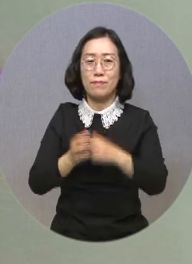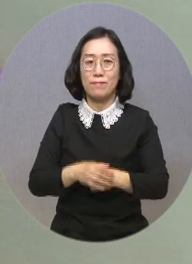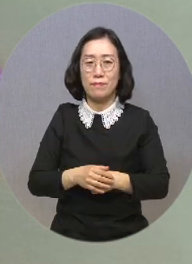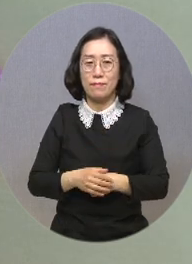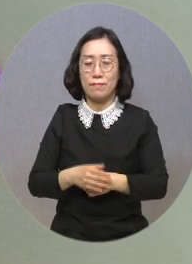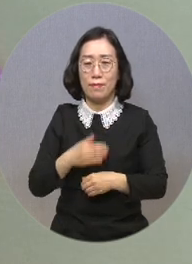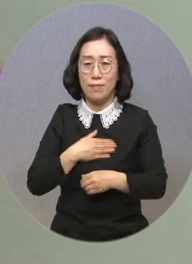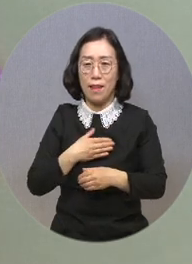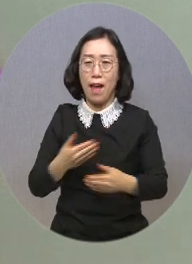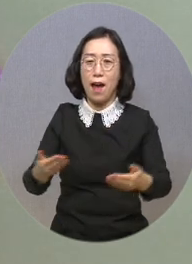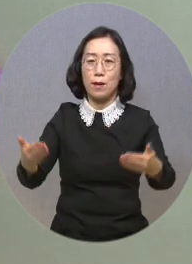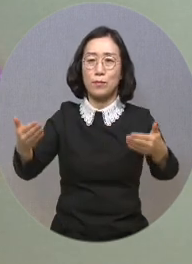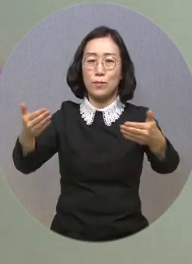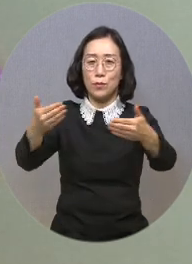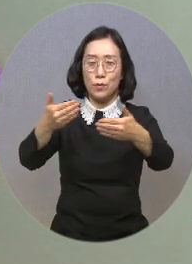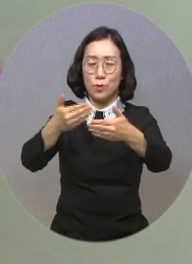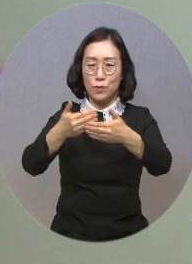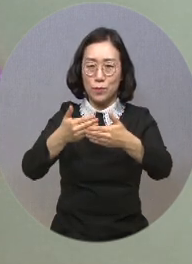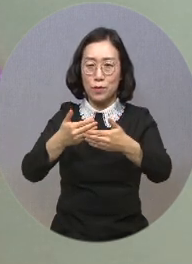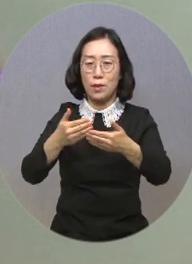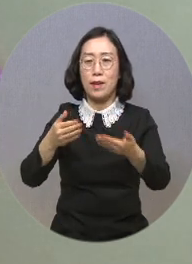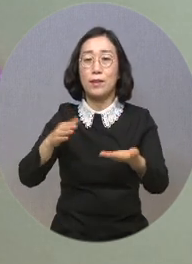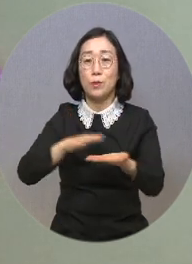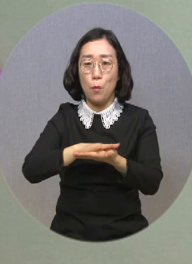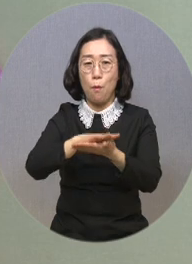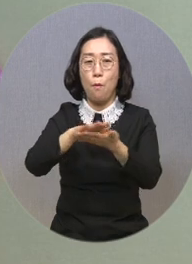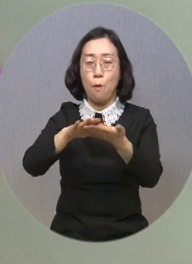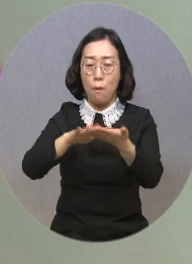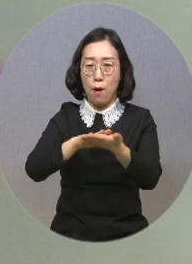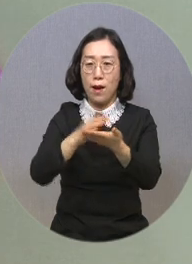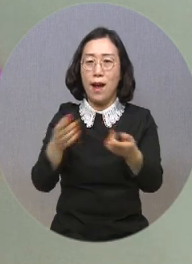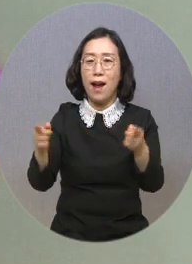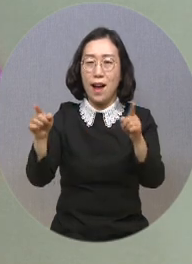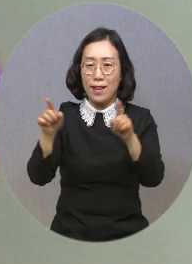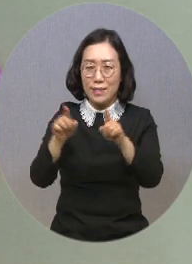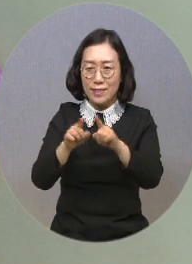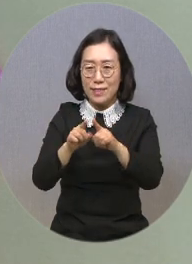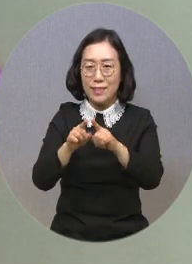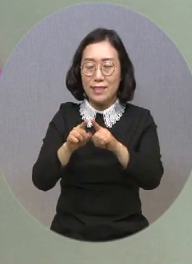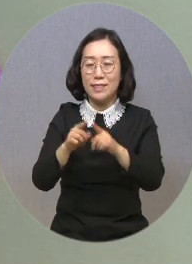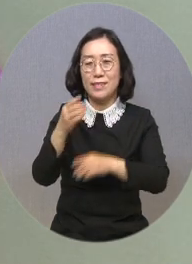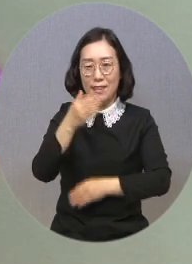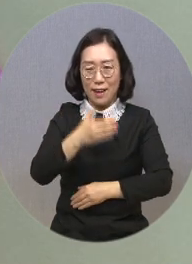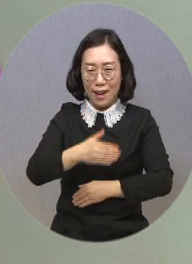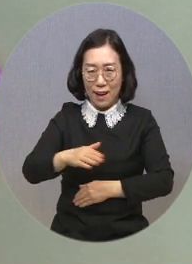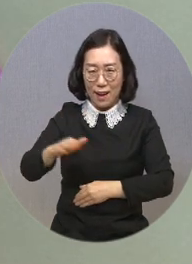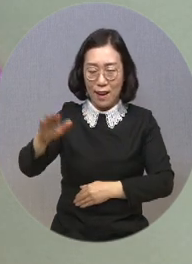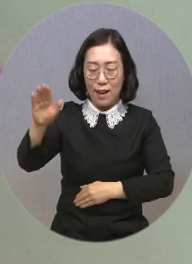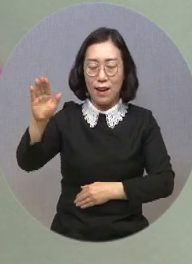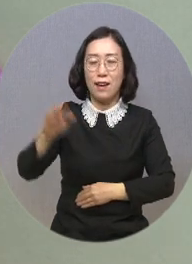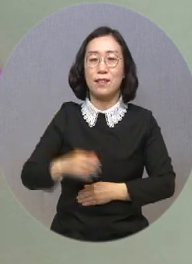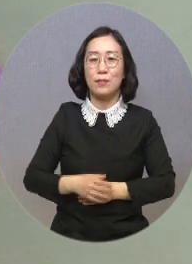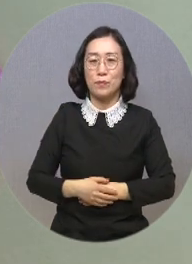내 품에 안겨 놀다 같이 가시게